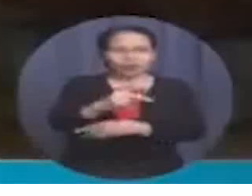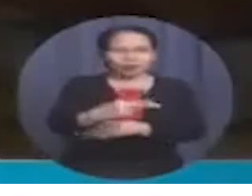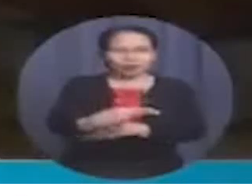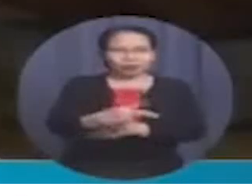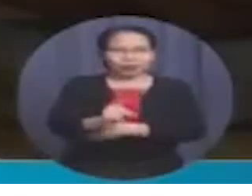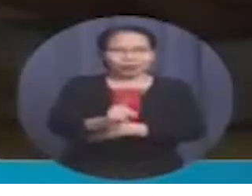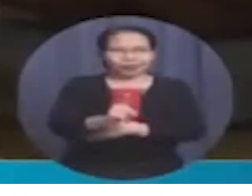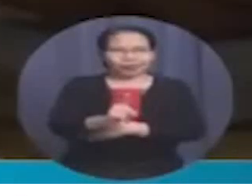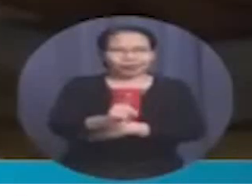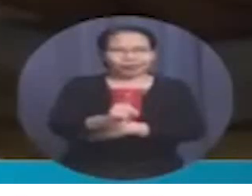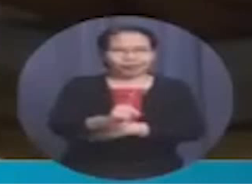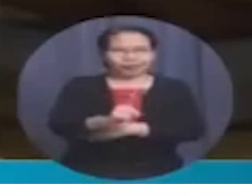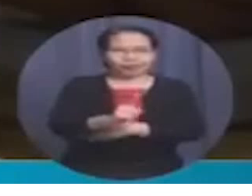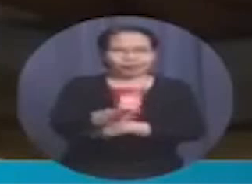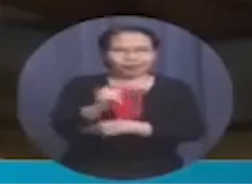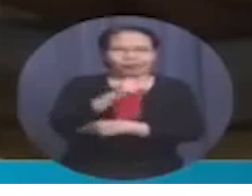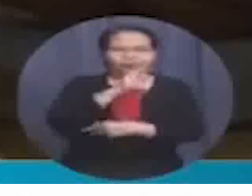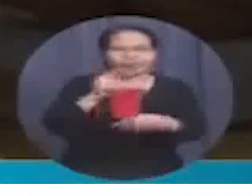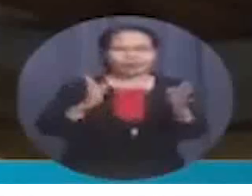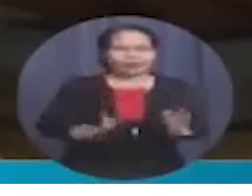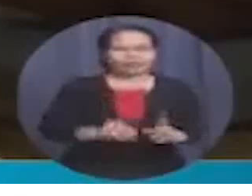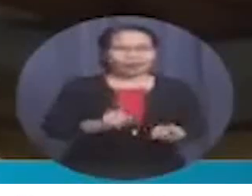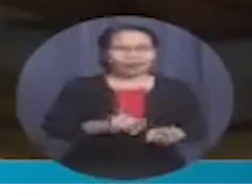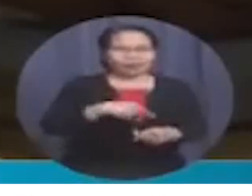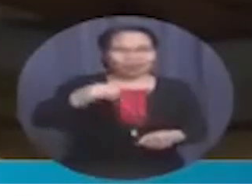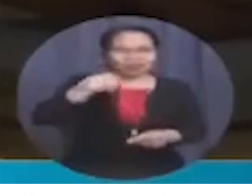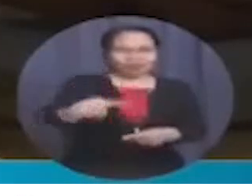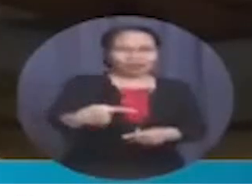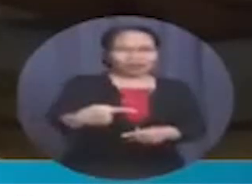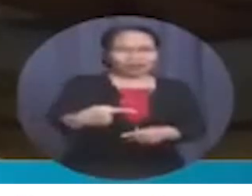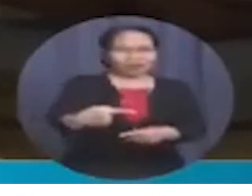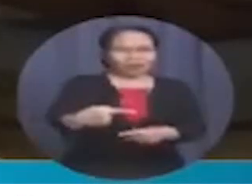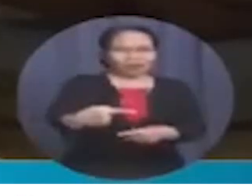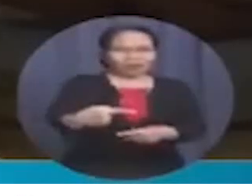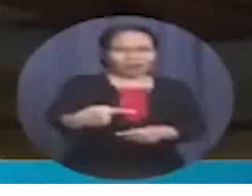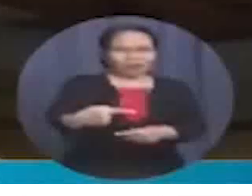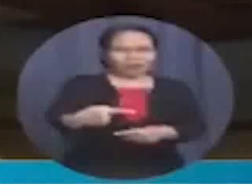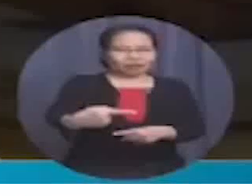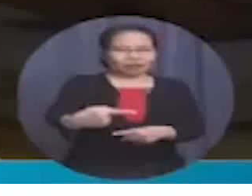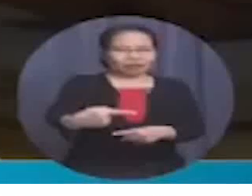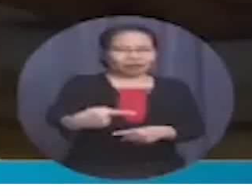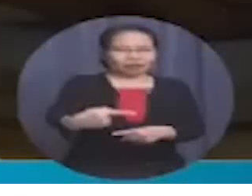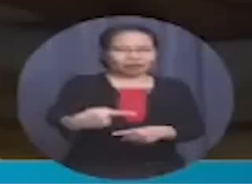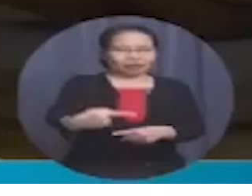magkagayoy, sumagot si Elipas na Temanita at nagsabi,